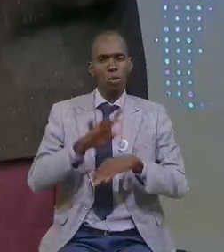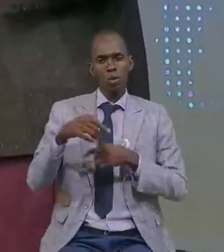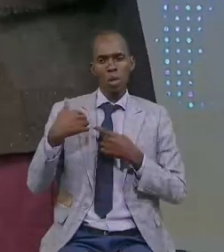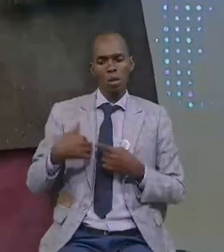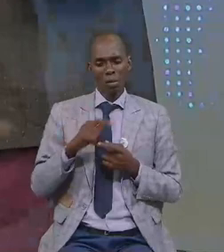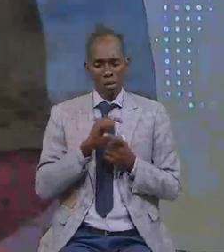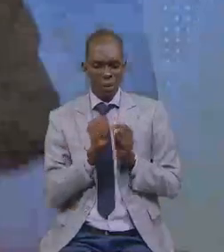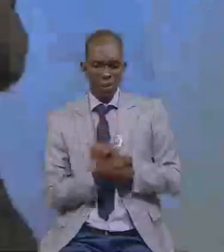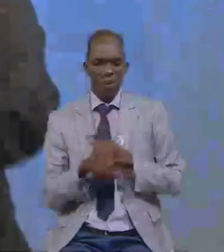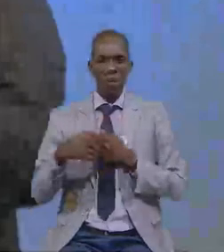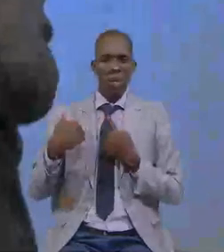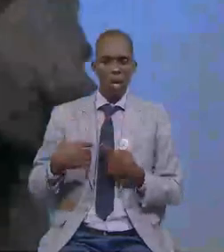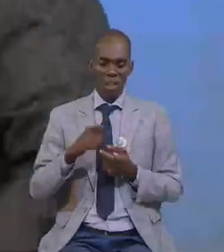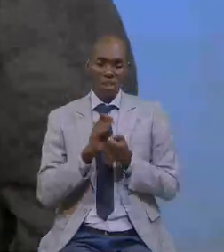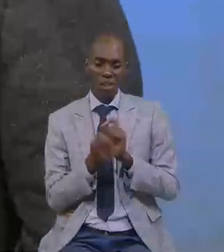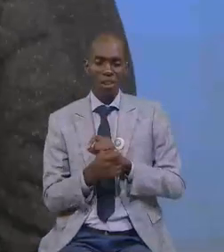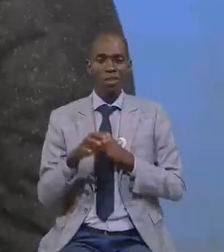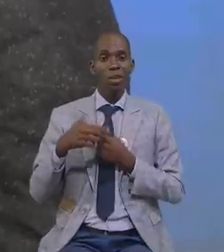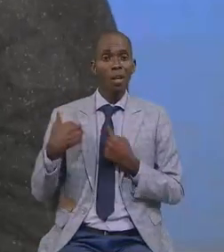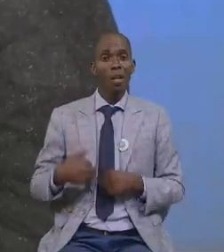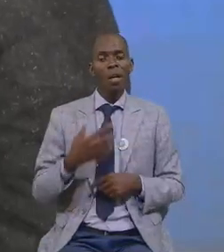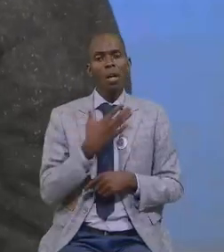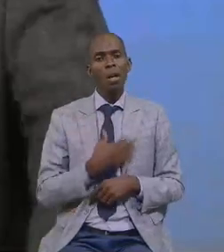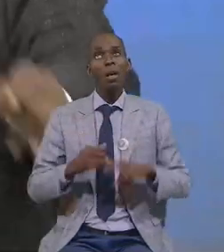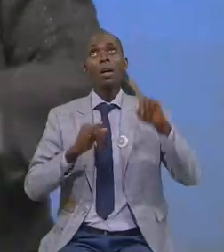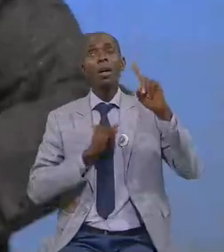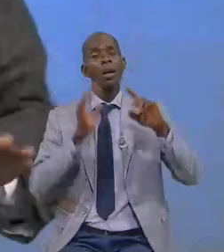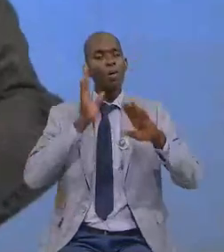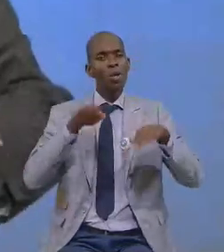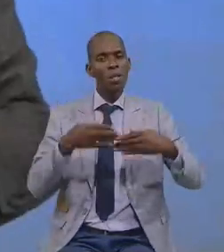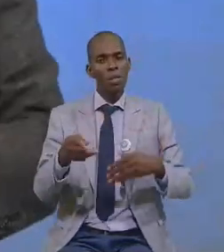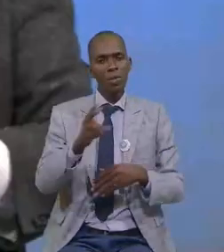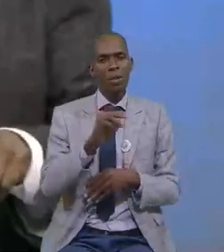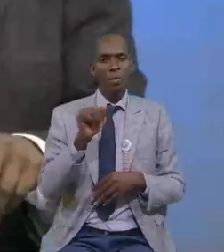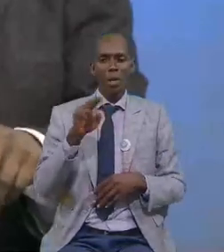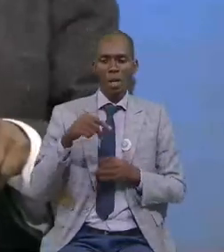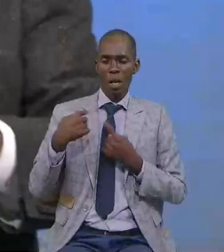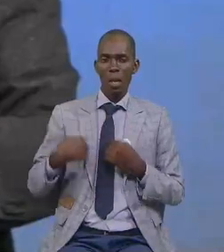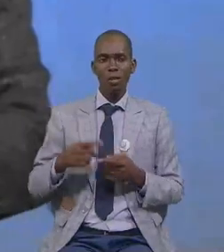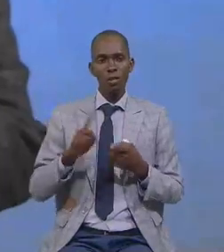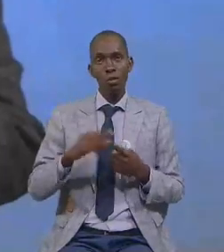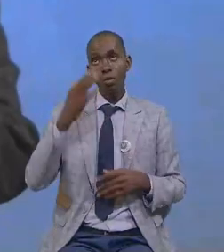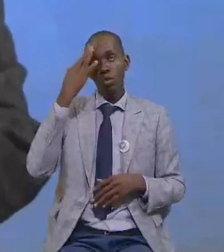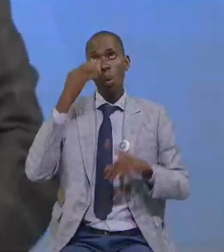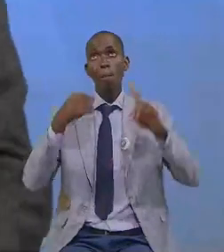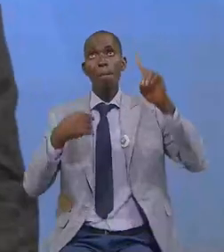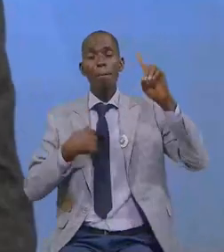pour qu'ils connaissent que je suis l'Éternel. Quand tu reviens, il va transformer, changer ton cœur.